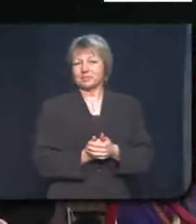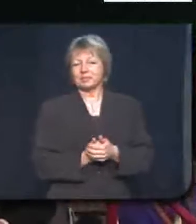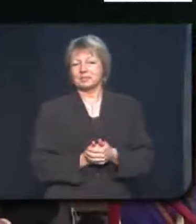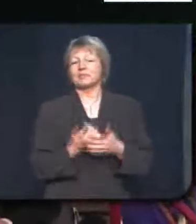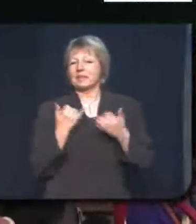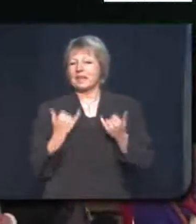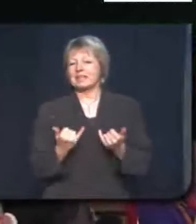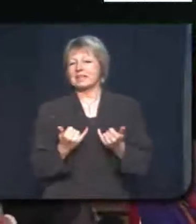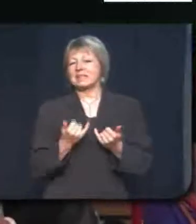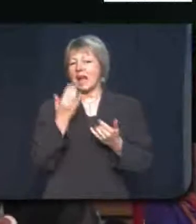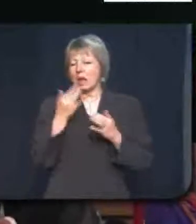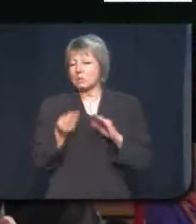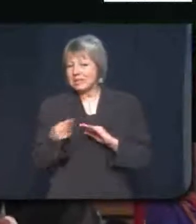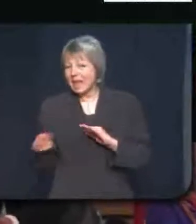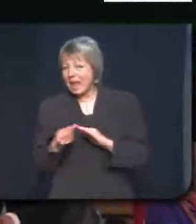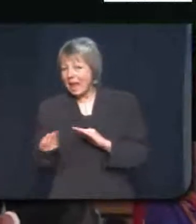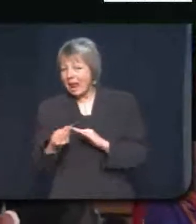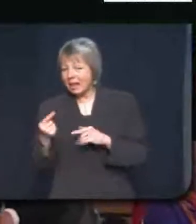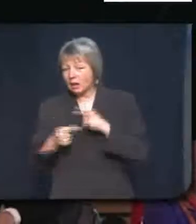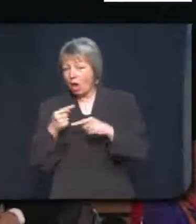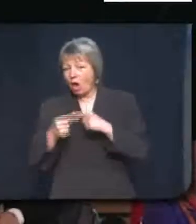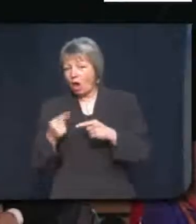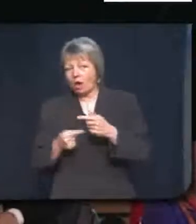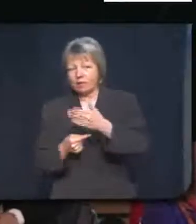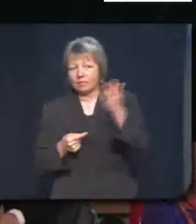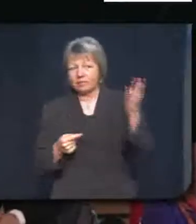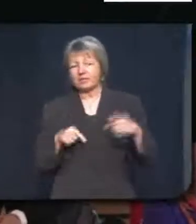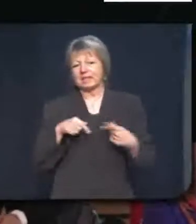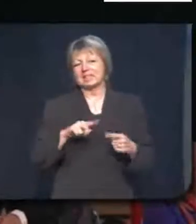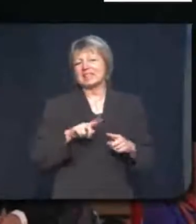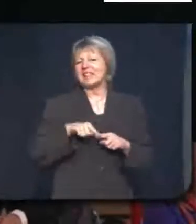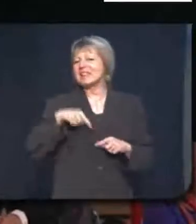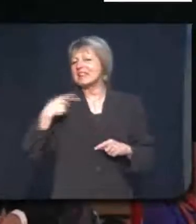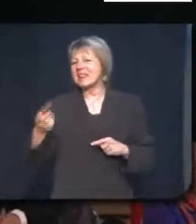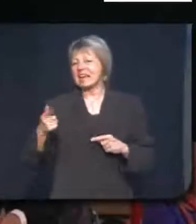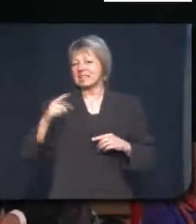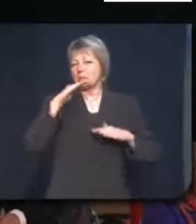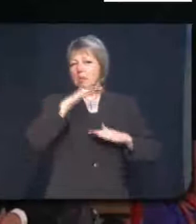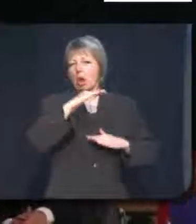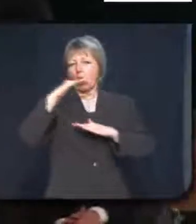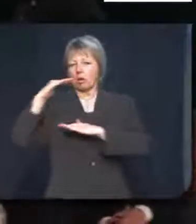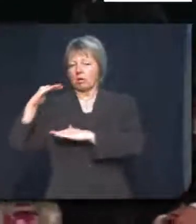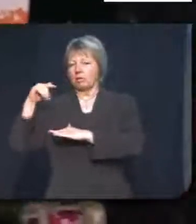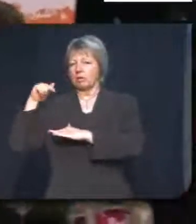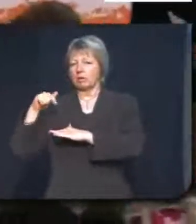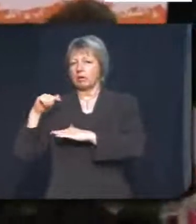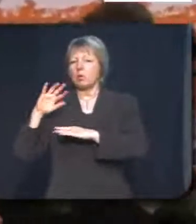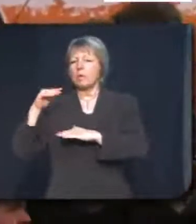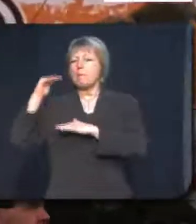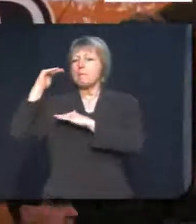während jetzt ausgezählt wird kommen wir jetzt zu dem nächsten Block das ist der Block Europa und